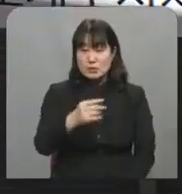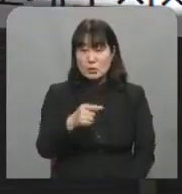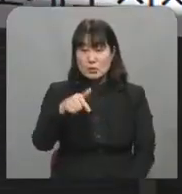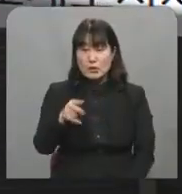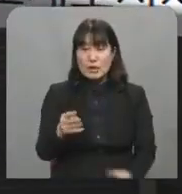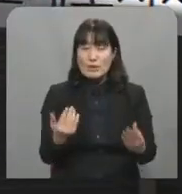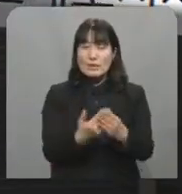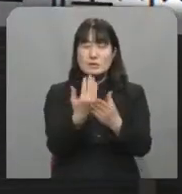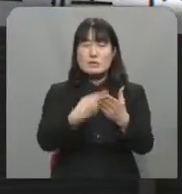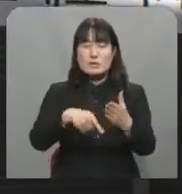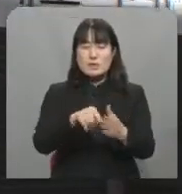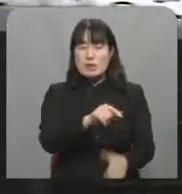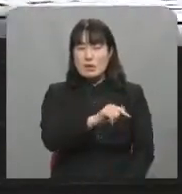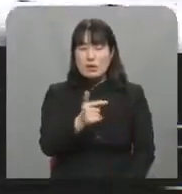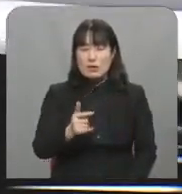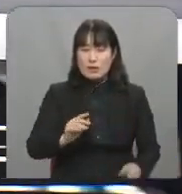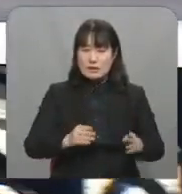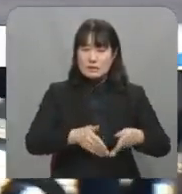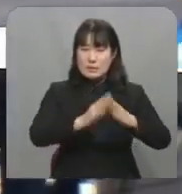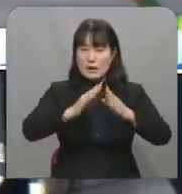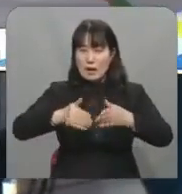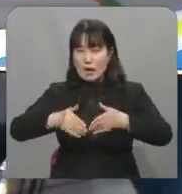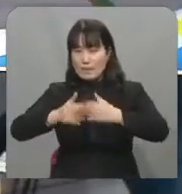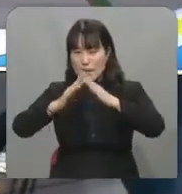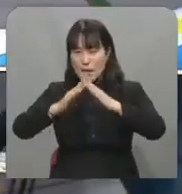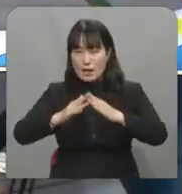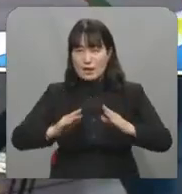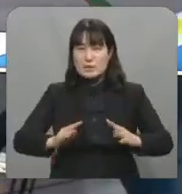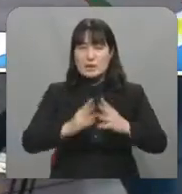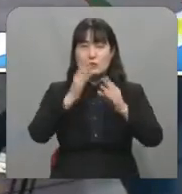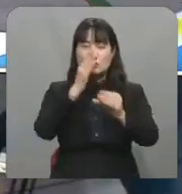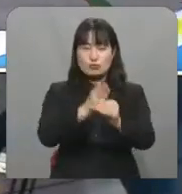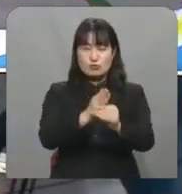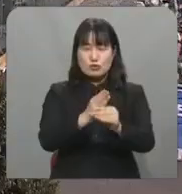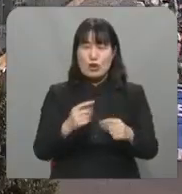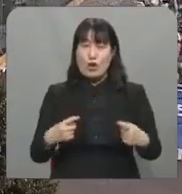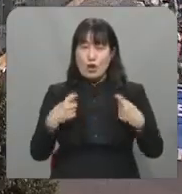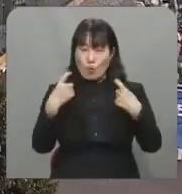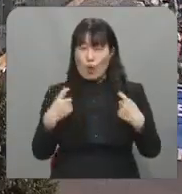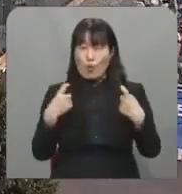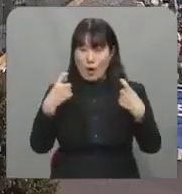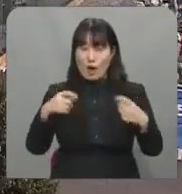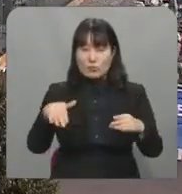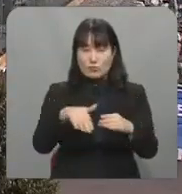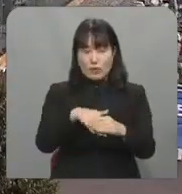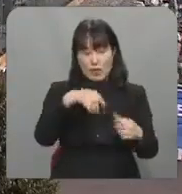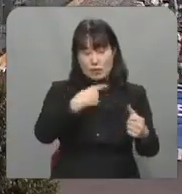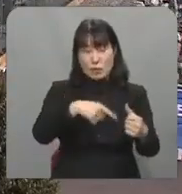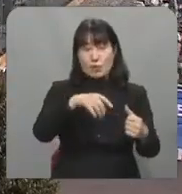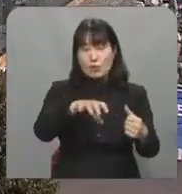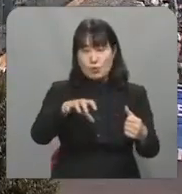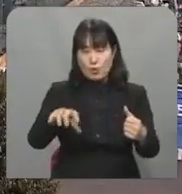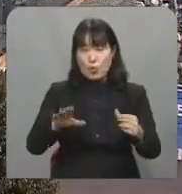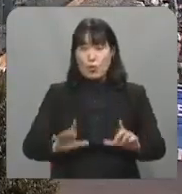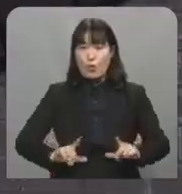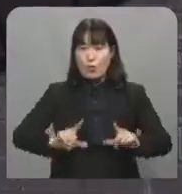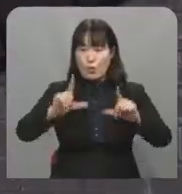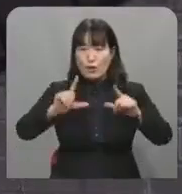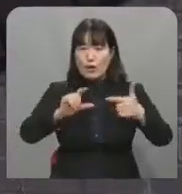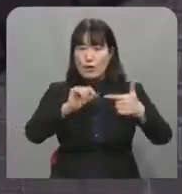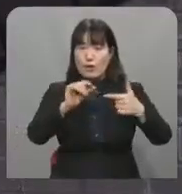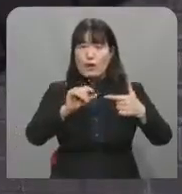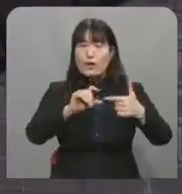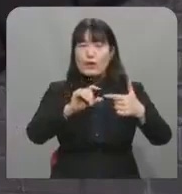활성화를 위해 각종 기반 시설 확충에 집중했습니다. 관광과 문화, 교육시설 등인데 올해